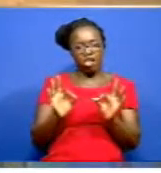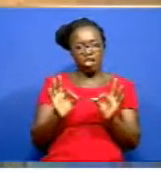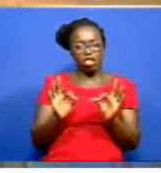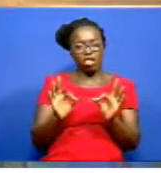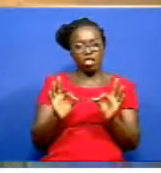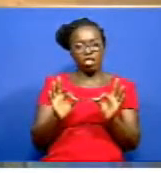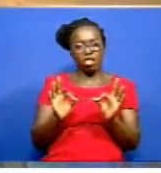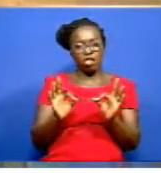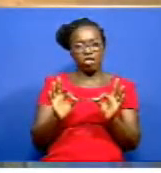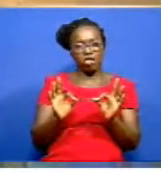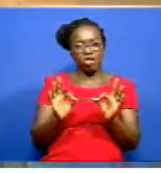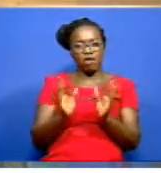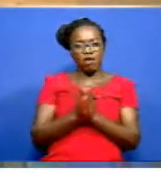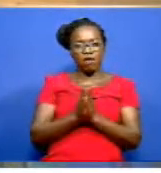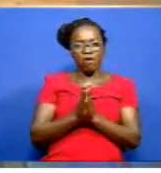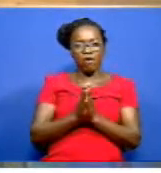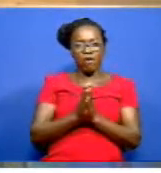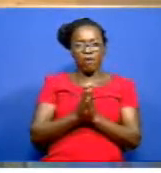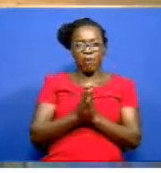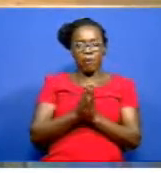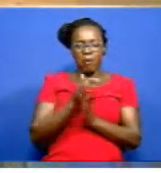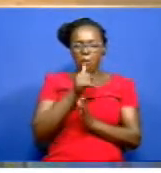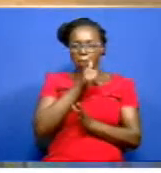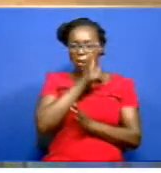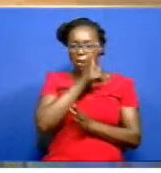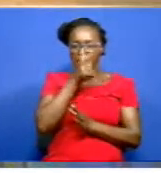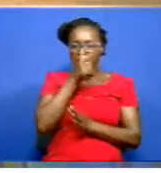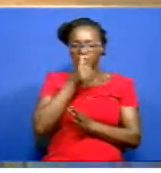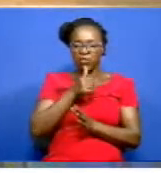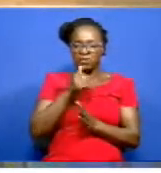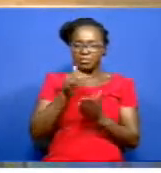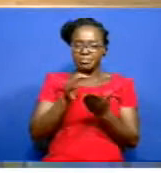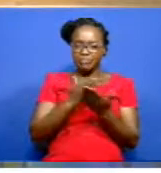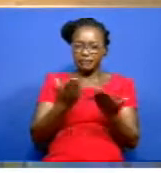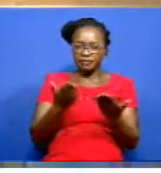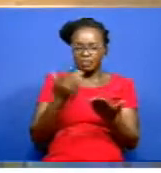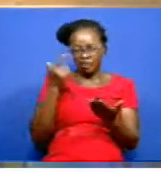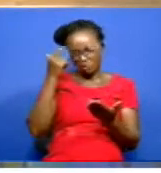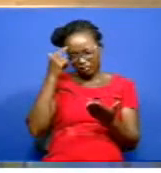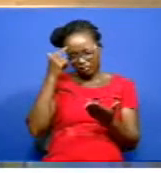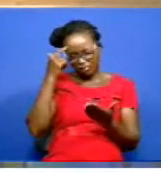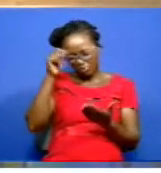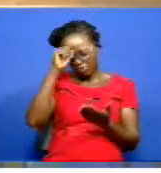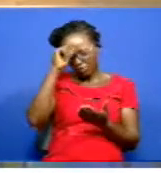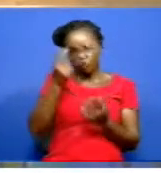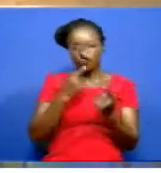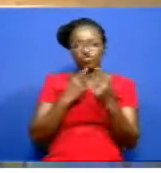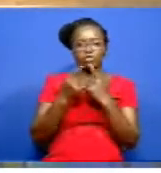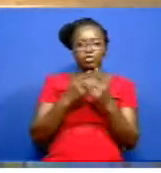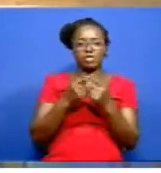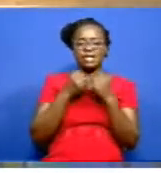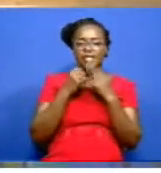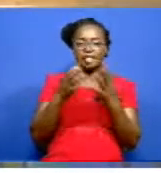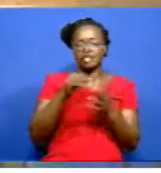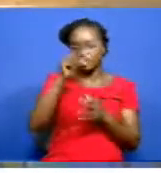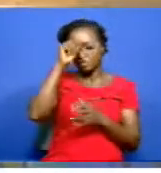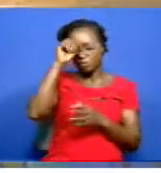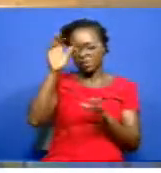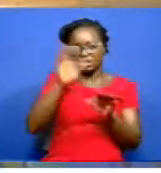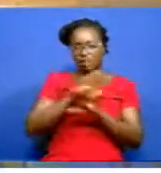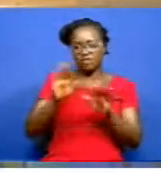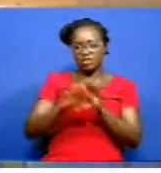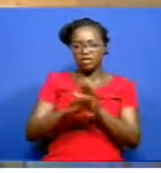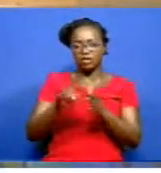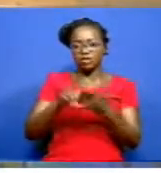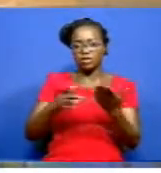na tena usifunge maneno. Hata kama ni kitu unaona ni ujinga, ongea. Hakuna kitu ya ujinga, kila kitu unayopitia